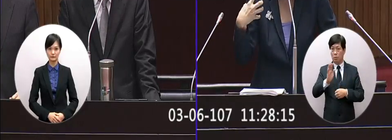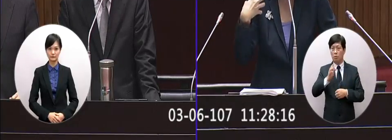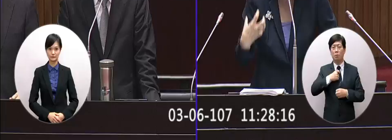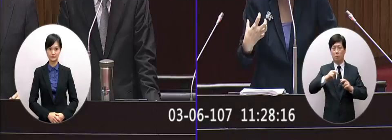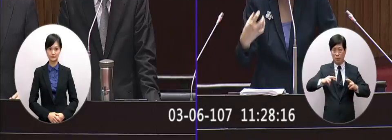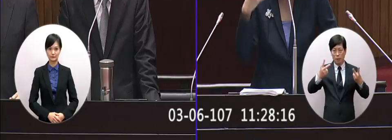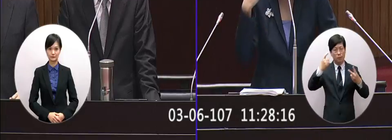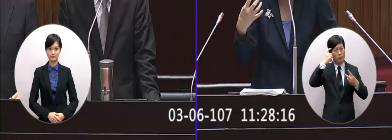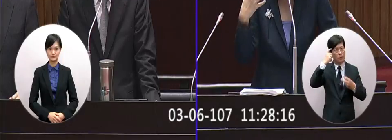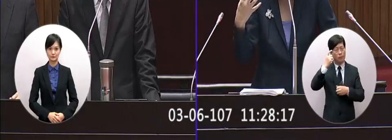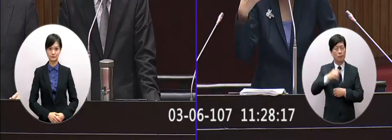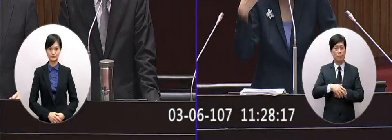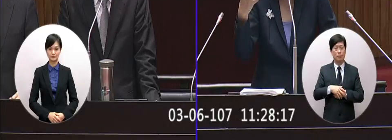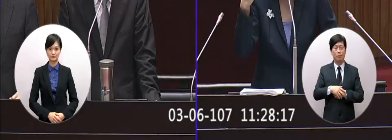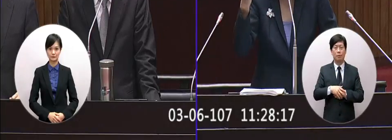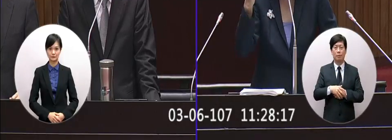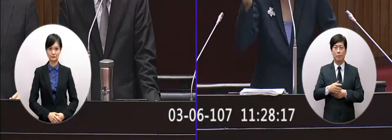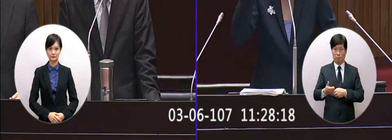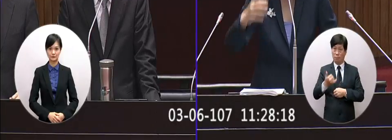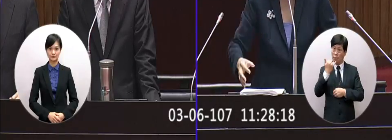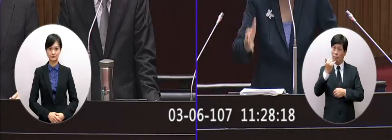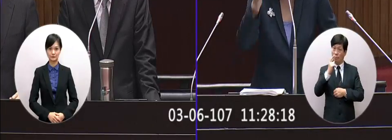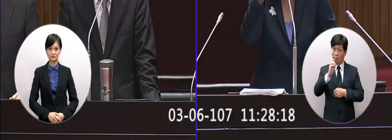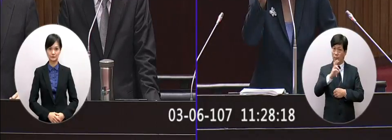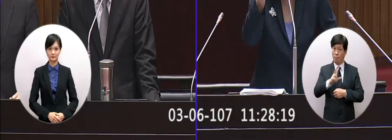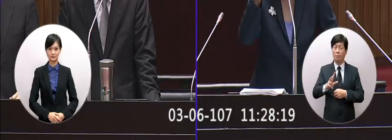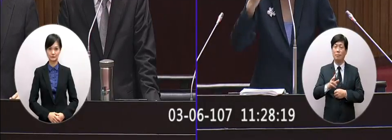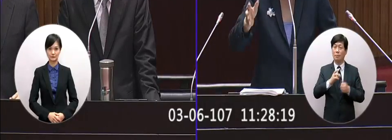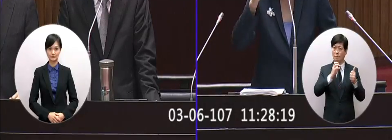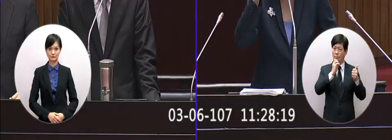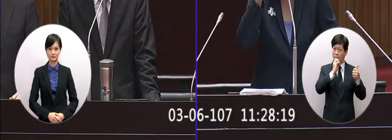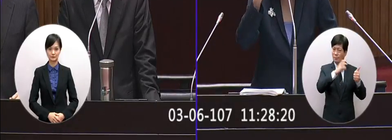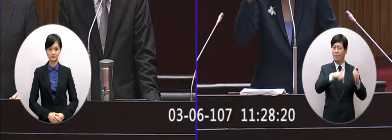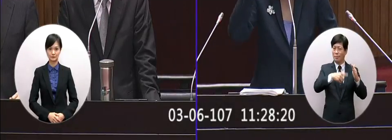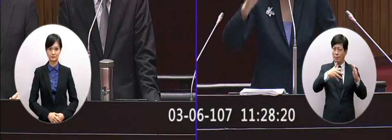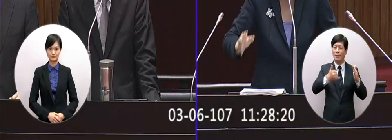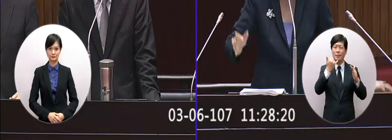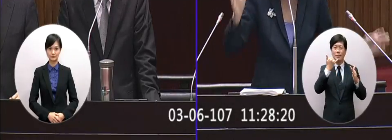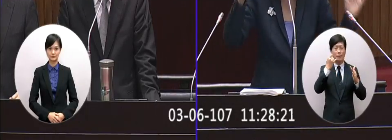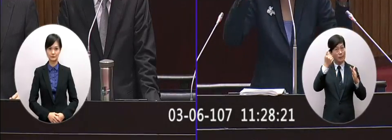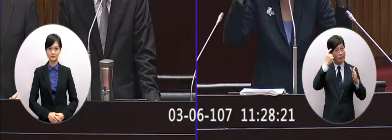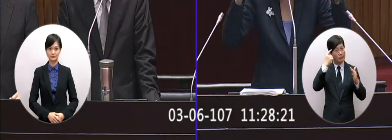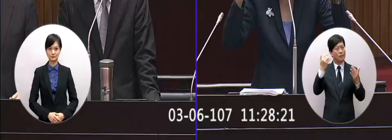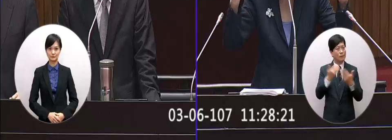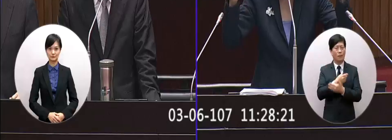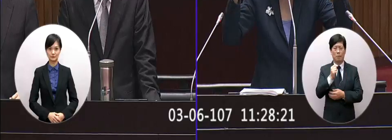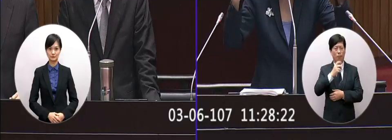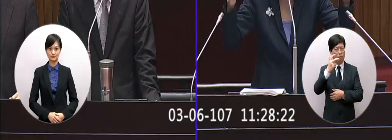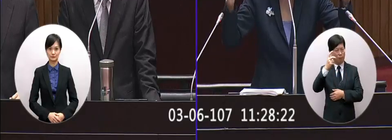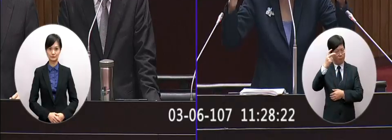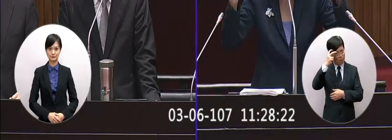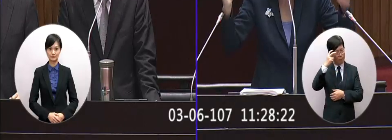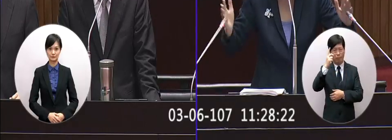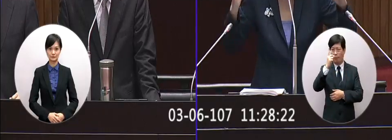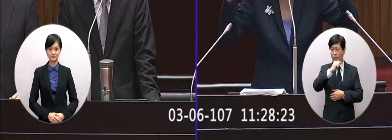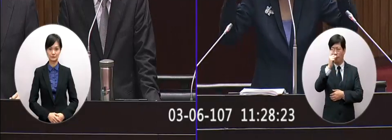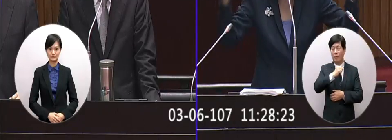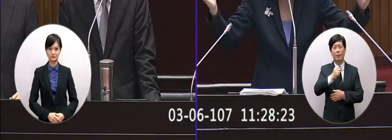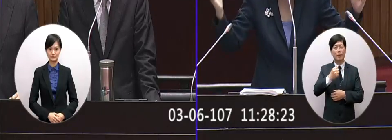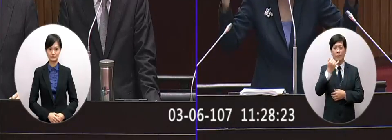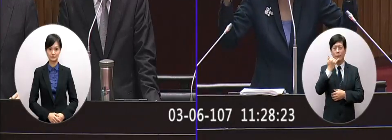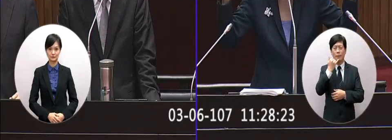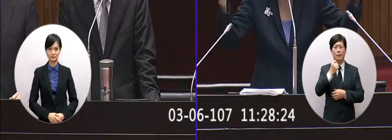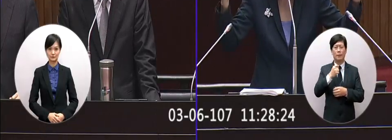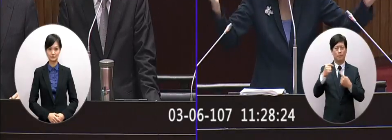改变一些的思维，这或许也是一种方式，只是提供院长在这个思维上面可不要固守过去的方法，来做一个更